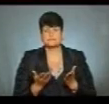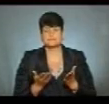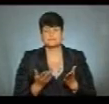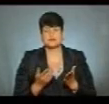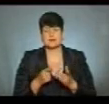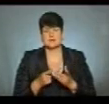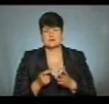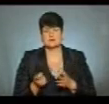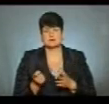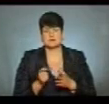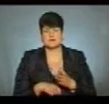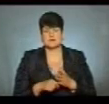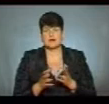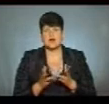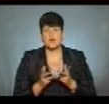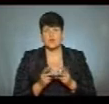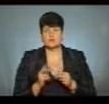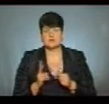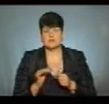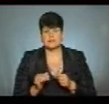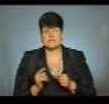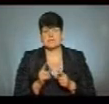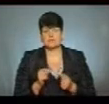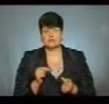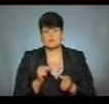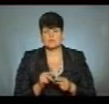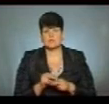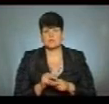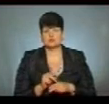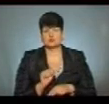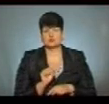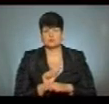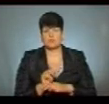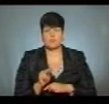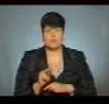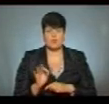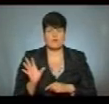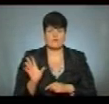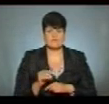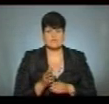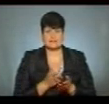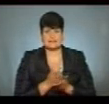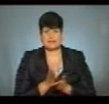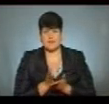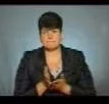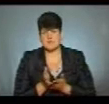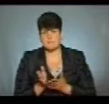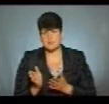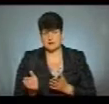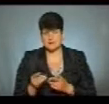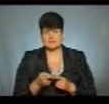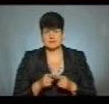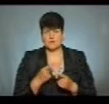їм заблокували рахунки. І, відповідно, ремонт припинився по всіх напрямках. Це ми говоримо про дороги